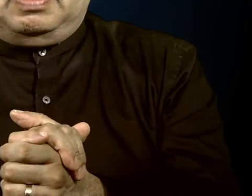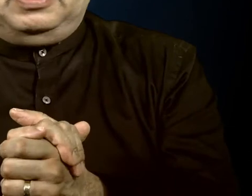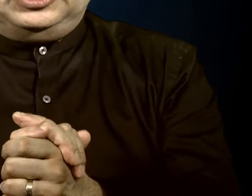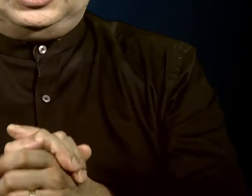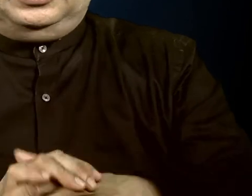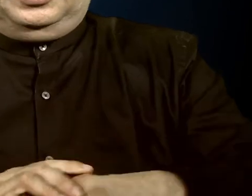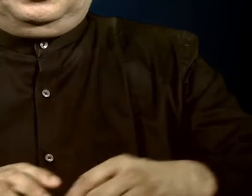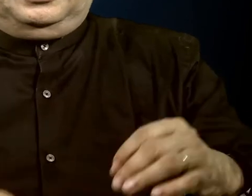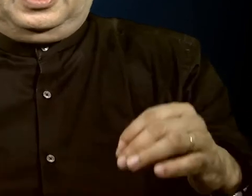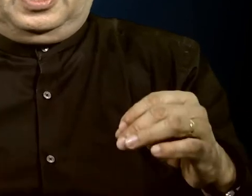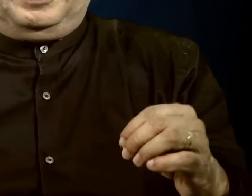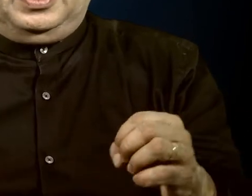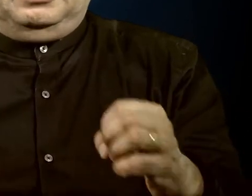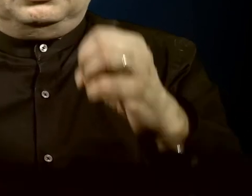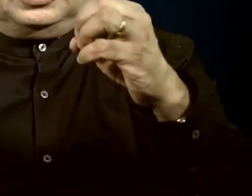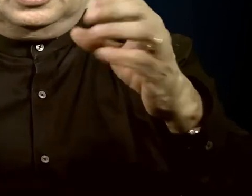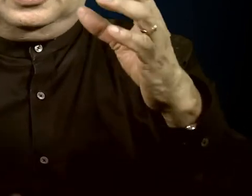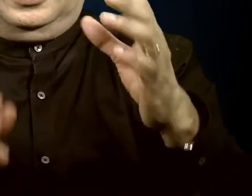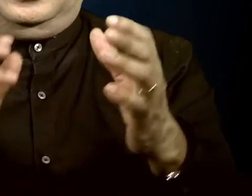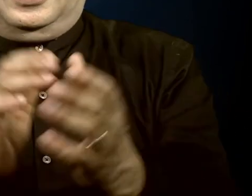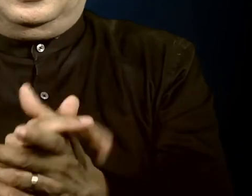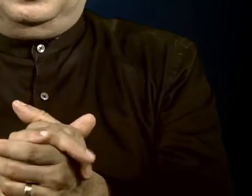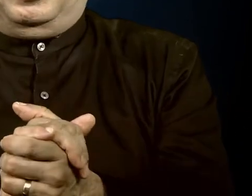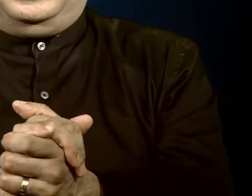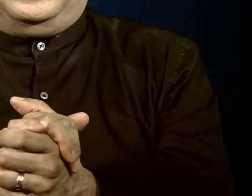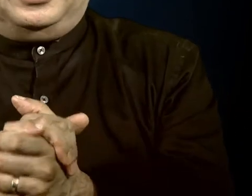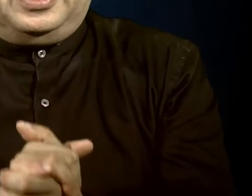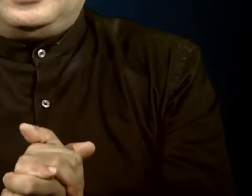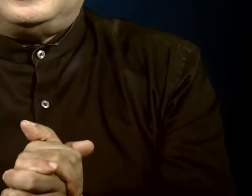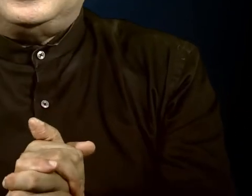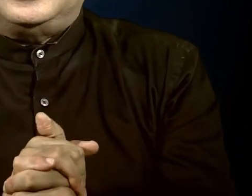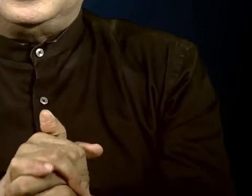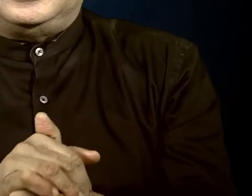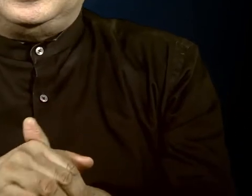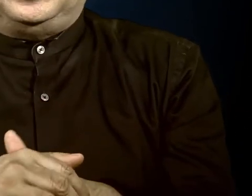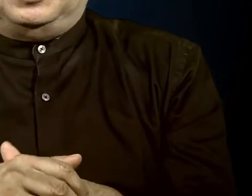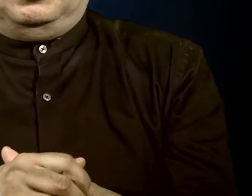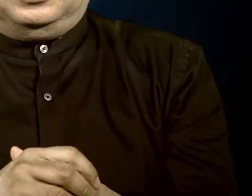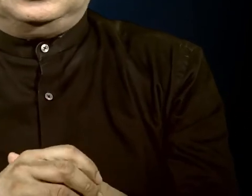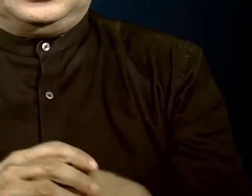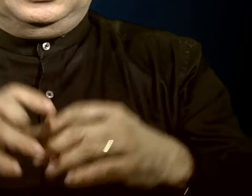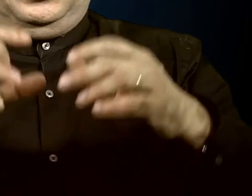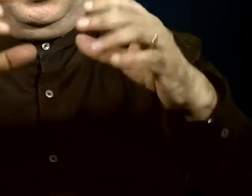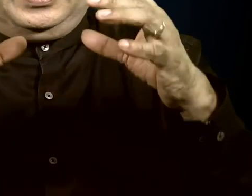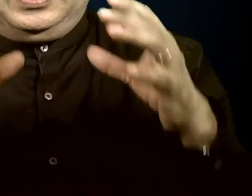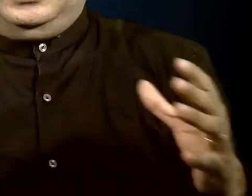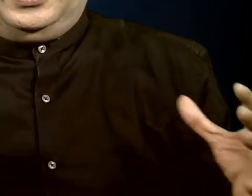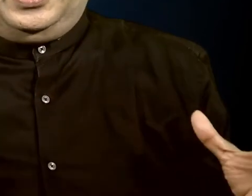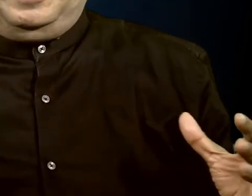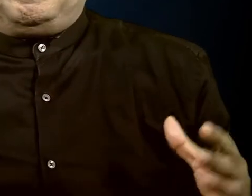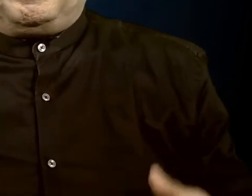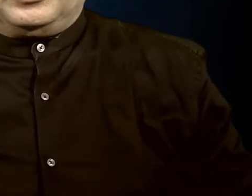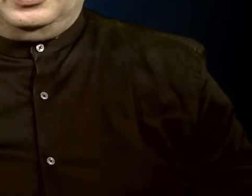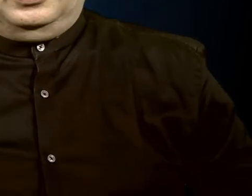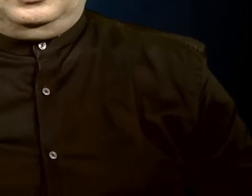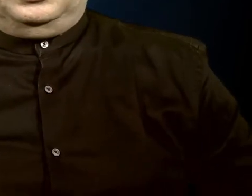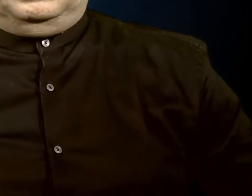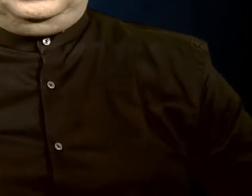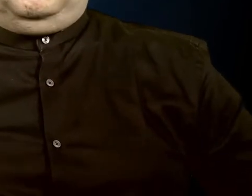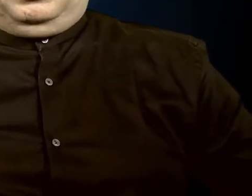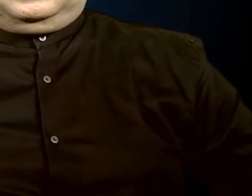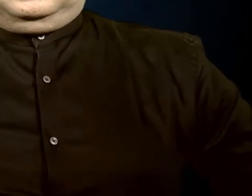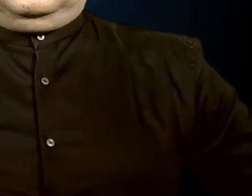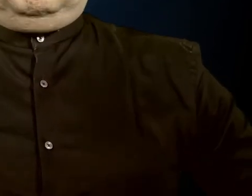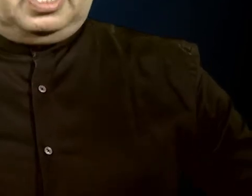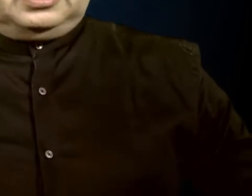പബ്ലിക്കേഷൻസ് പബ്ലിഷ് ചെയ്തിരിക്കുന്ന പുസ്തകത്തിൽ നിന്നാണിത് വായിക്കുന്നത്. നമ്മൾക്ക് ശ്രദ്ധയോടെ കേൾക്കുകയും